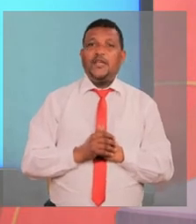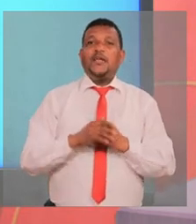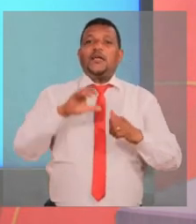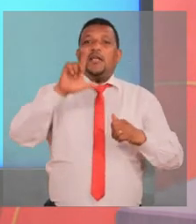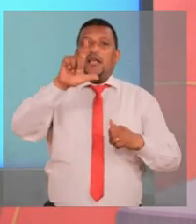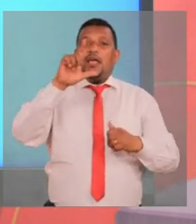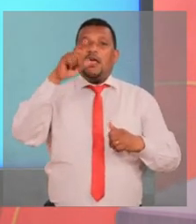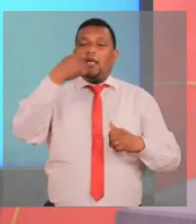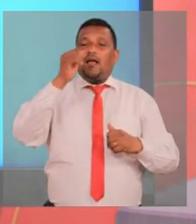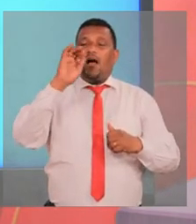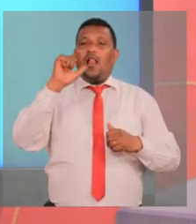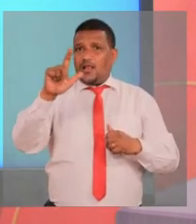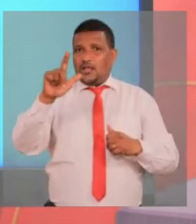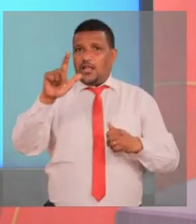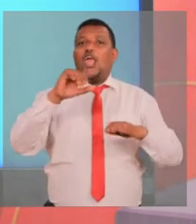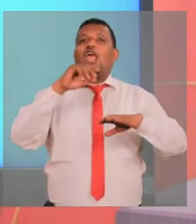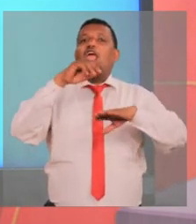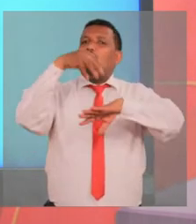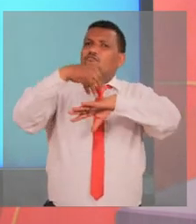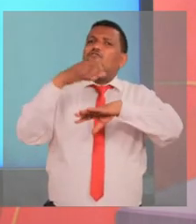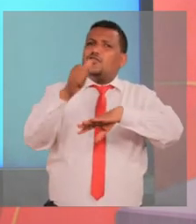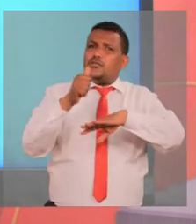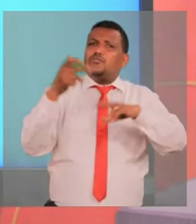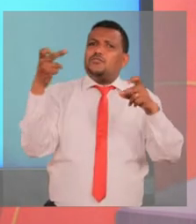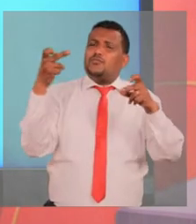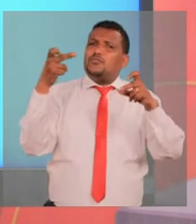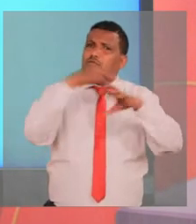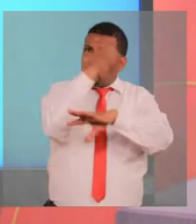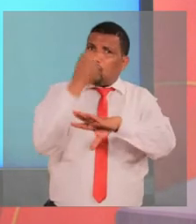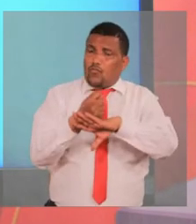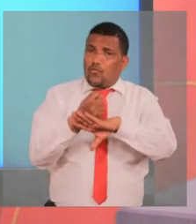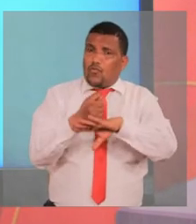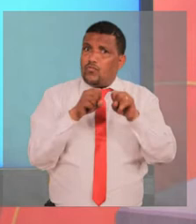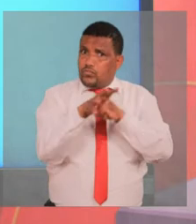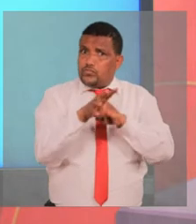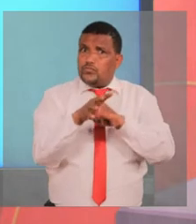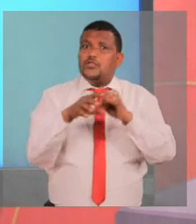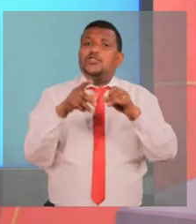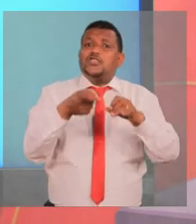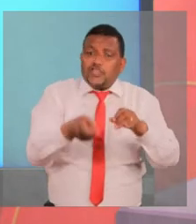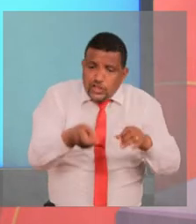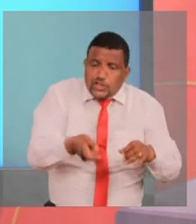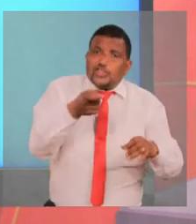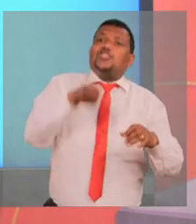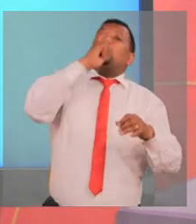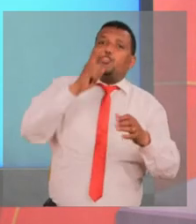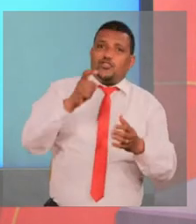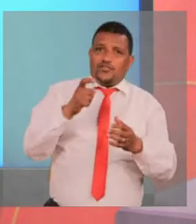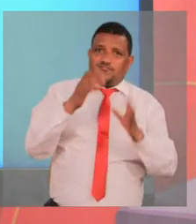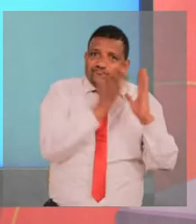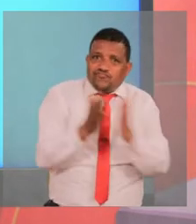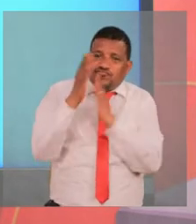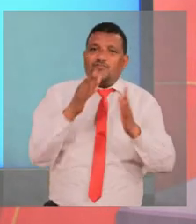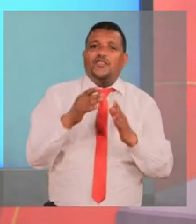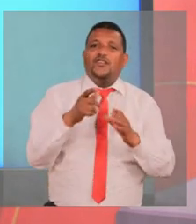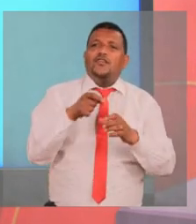दूध ले गर्ल इन फॉर्मल सेक्टर 19 स्थित यू समय प्रोडक्शन लो कलर की प्रोडक्शन तले